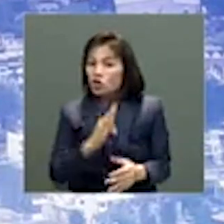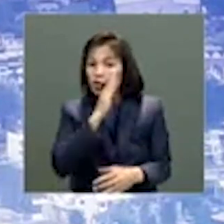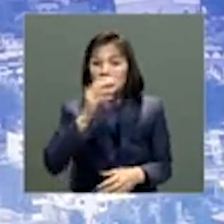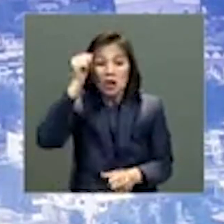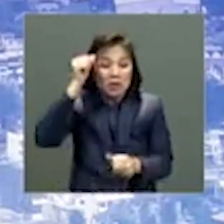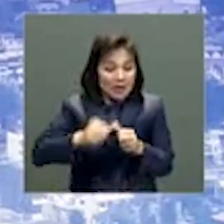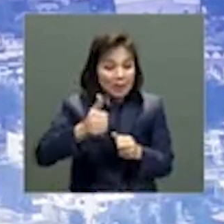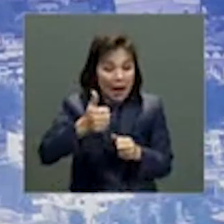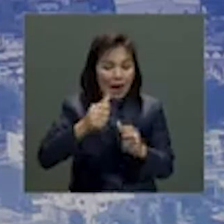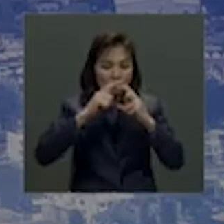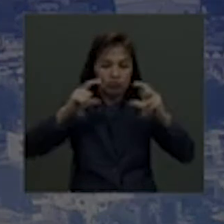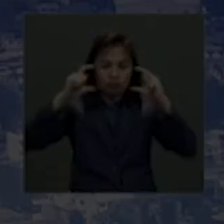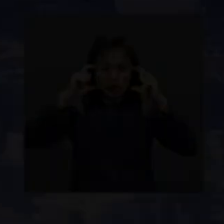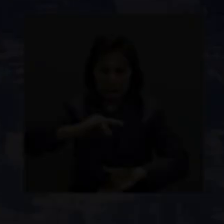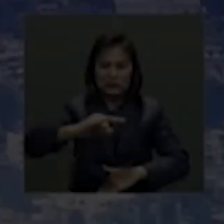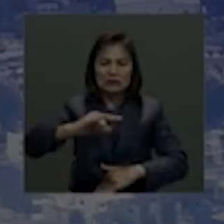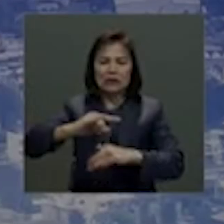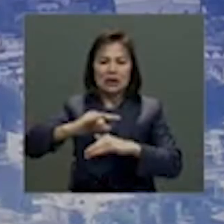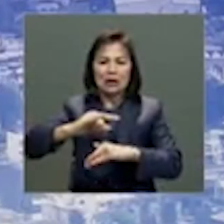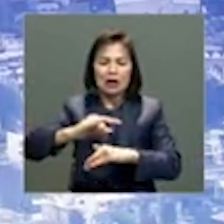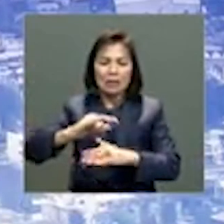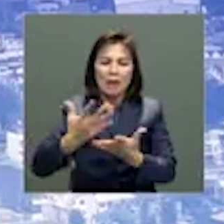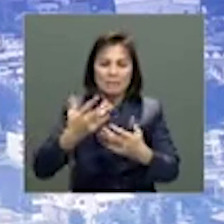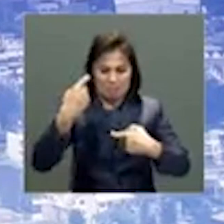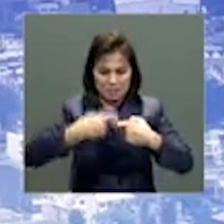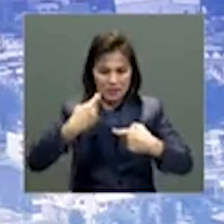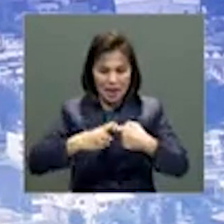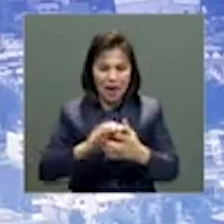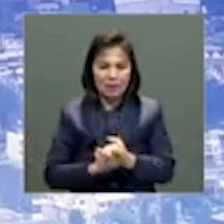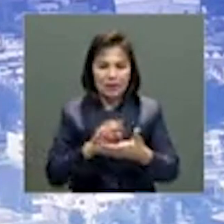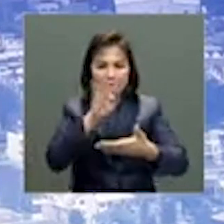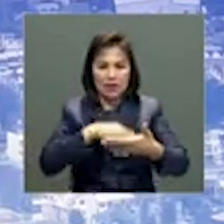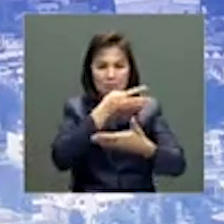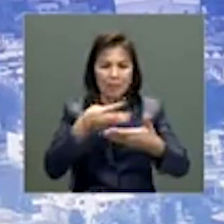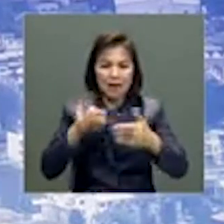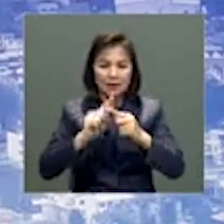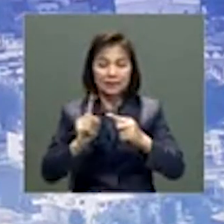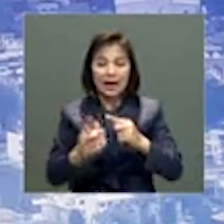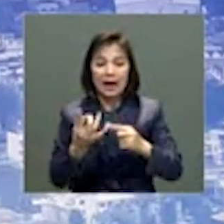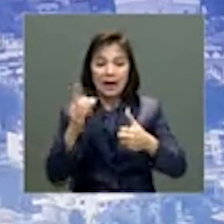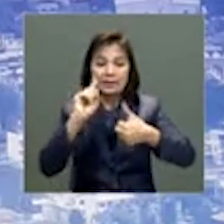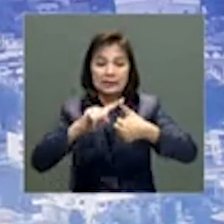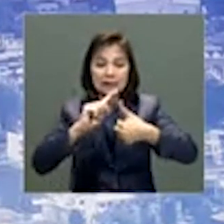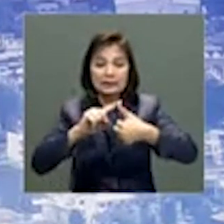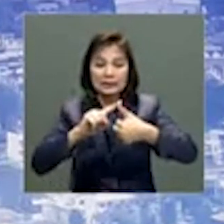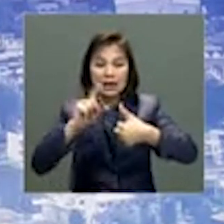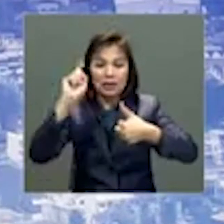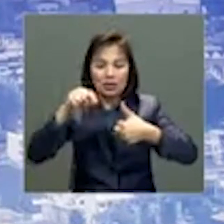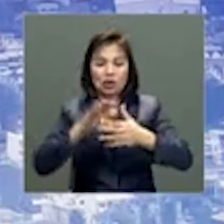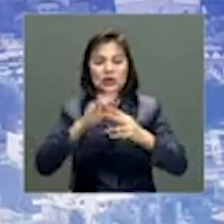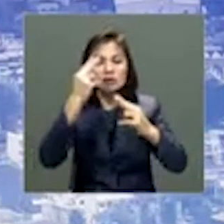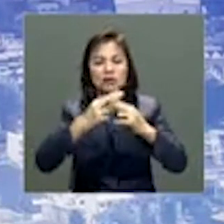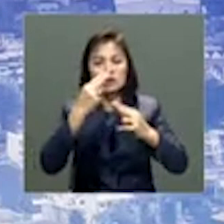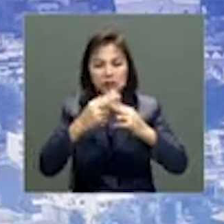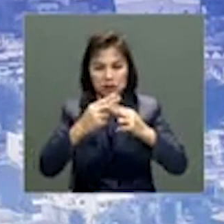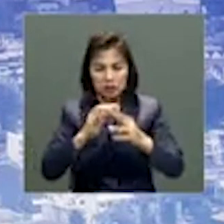จะเกิดขึ้นได้แน่นอนนะครับต้องช่วยกันนะครับ สำหรับแผนคนไทยที่เดินทางกลับประเทศกระทรวงการต่างประเทศได้จัดทำรายชื่อเพื่อ